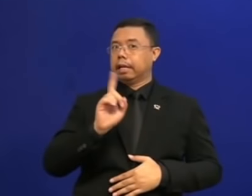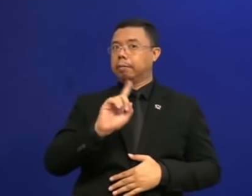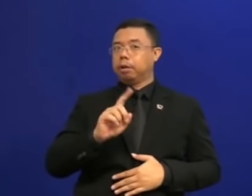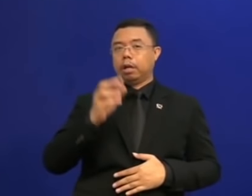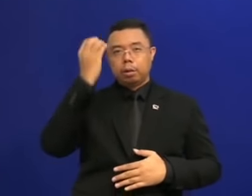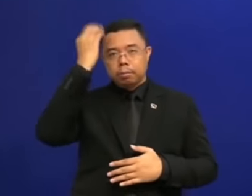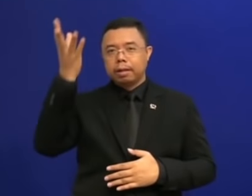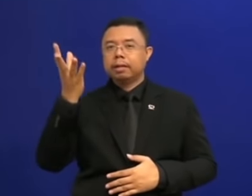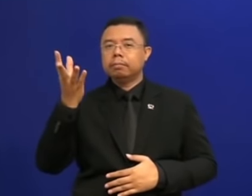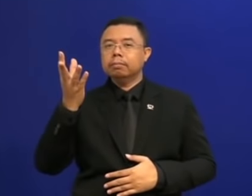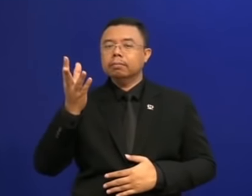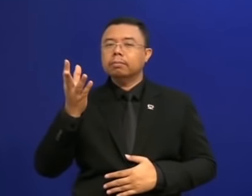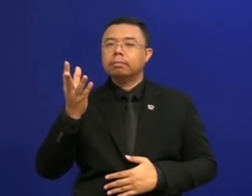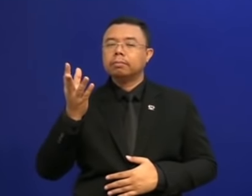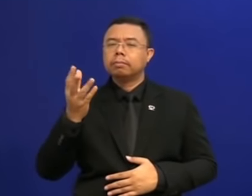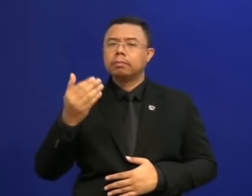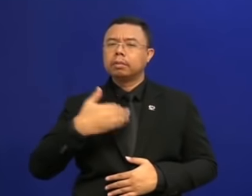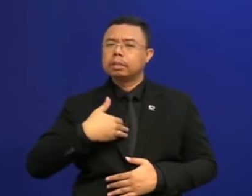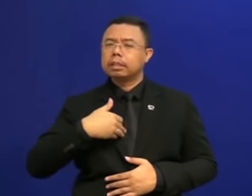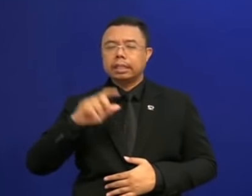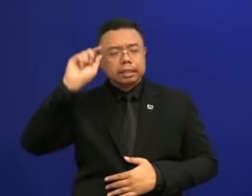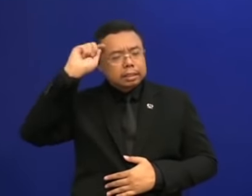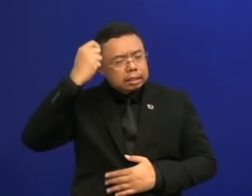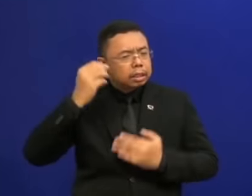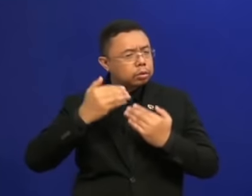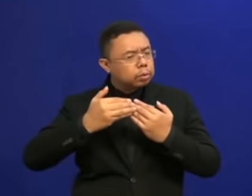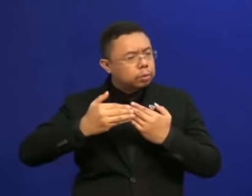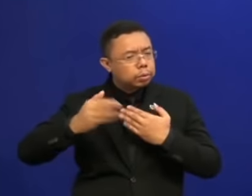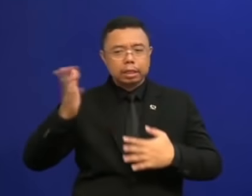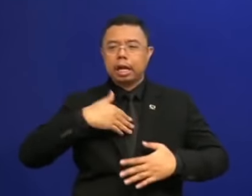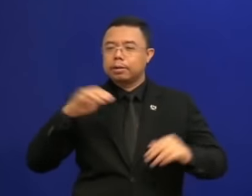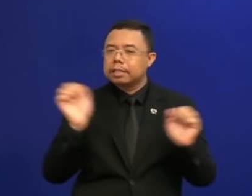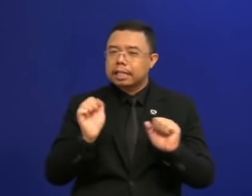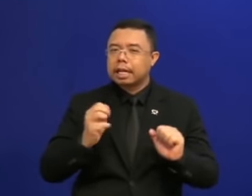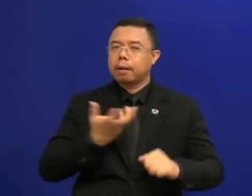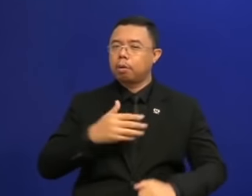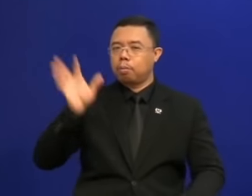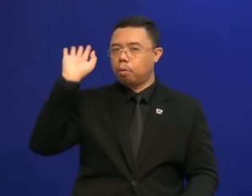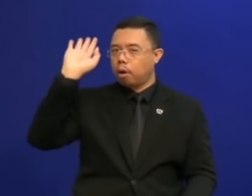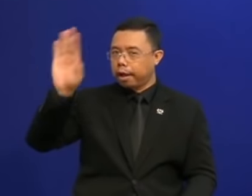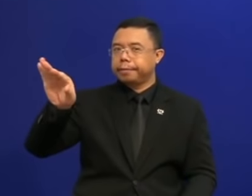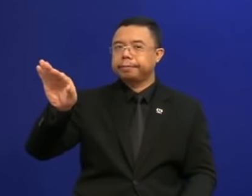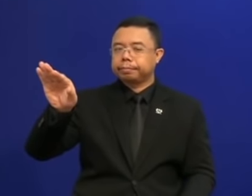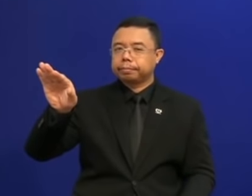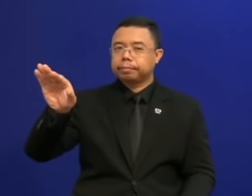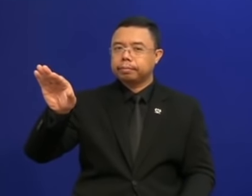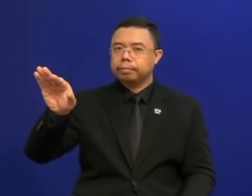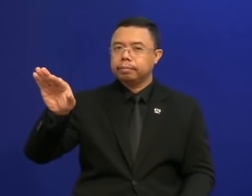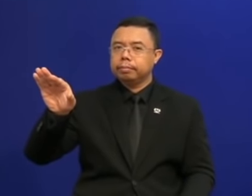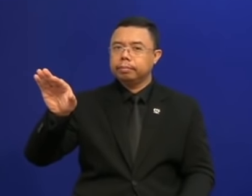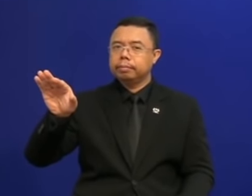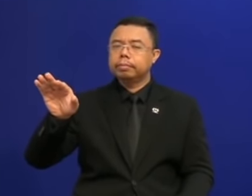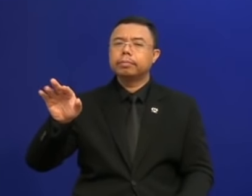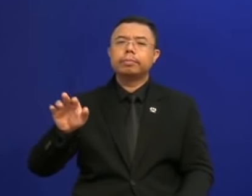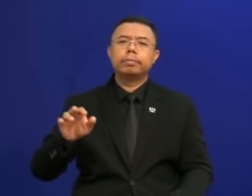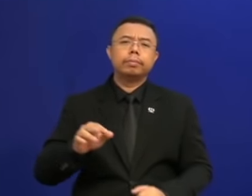boleh lupa. Saya mengingatnya terus. Aku segera akan pulang.